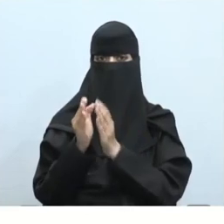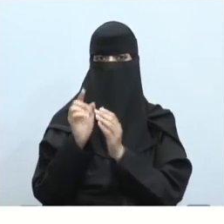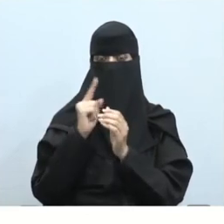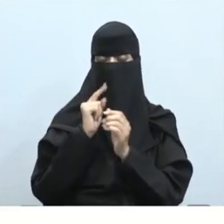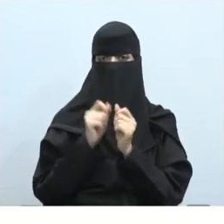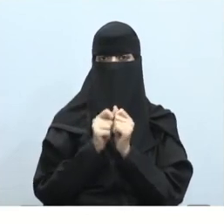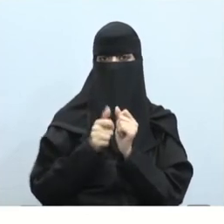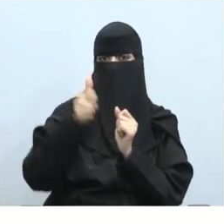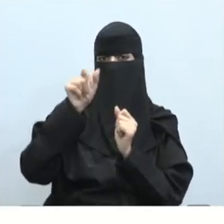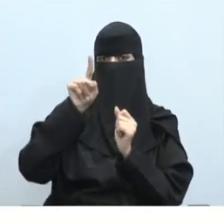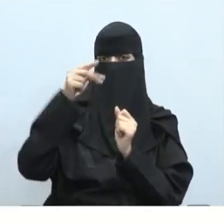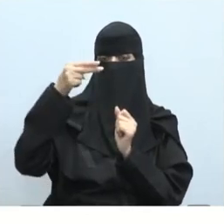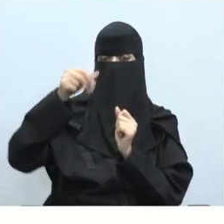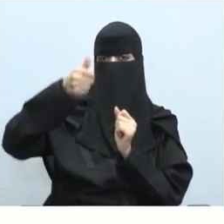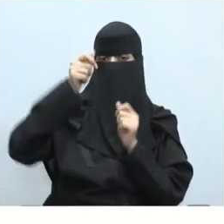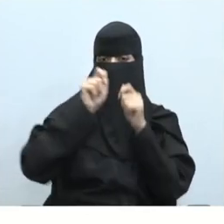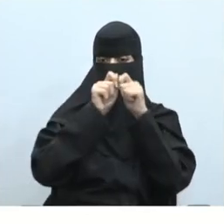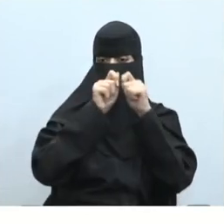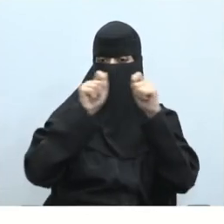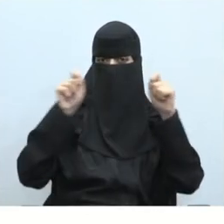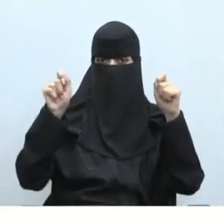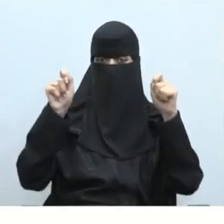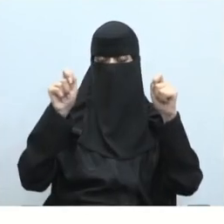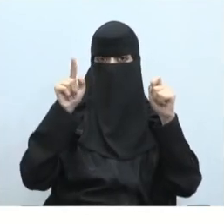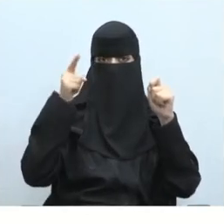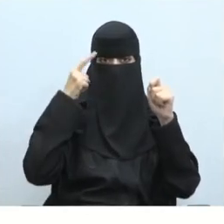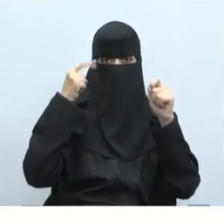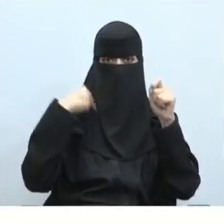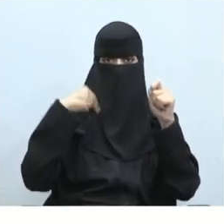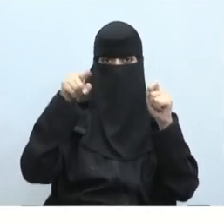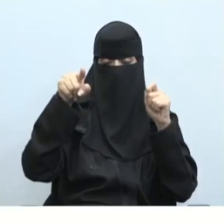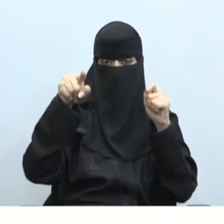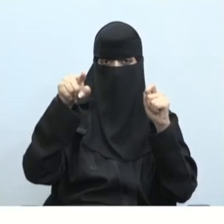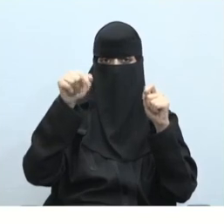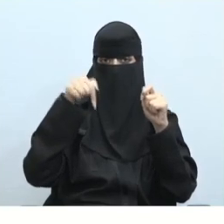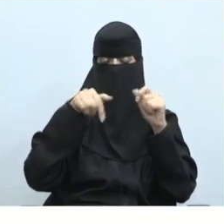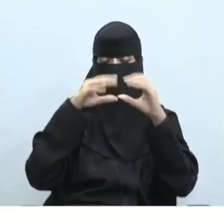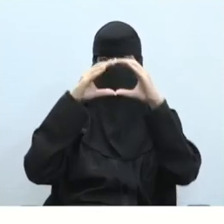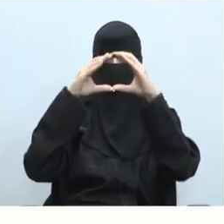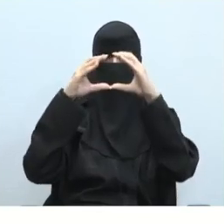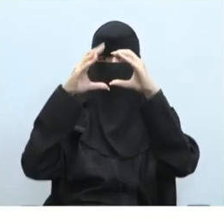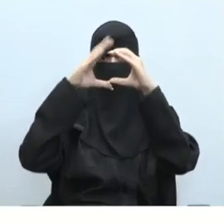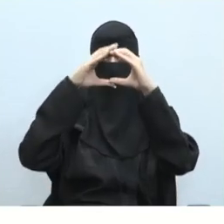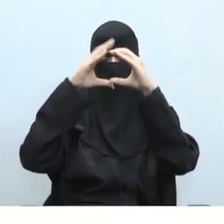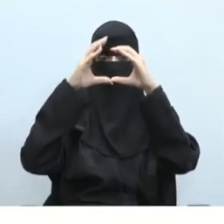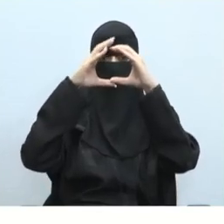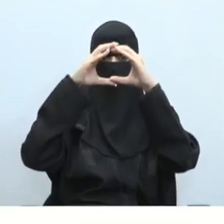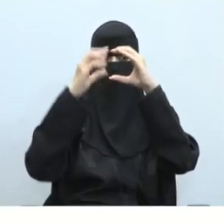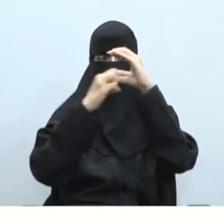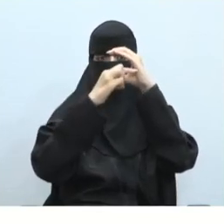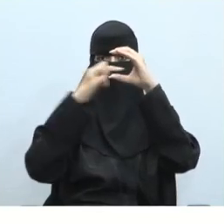ابنائي حينما تعرفنا انا وانتم عرفنا ان الارض ممتازين منبعجه من خط الاستواء